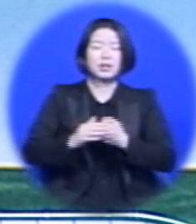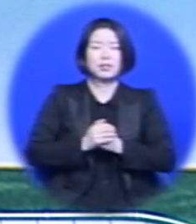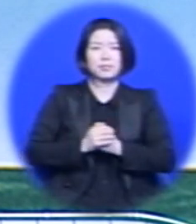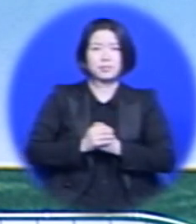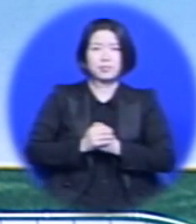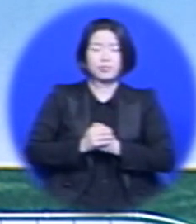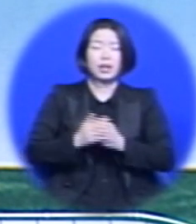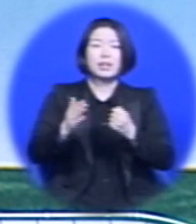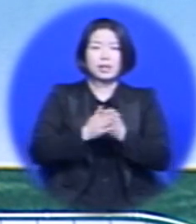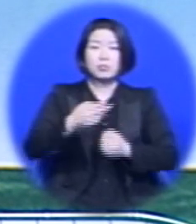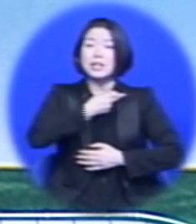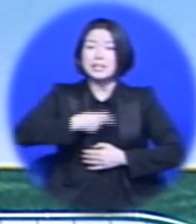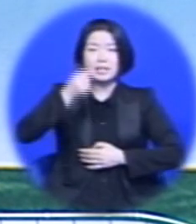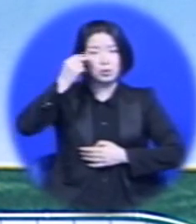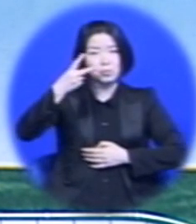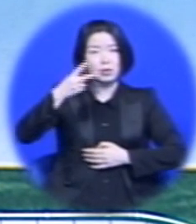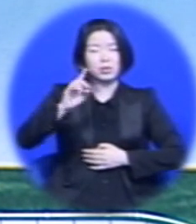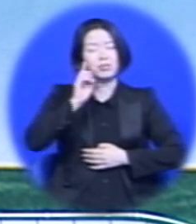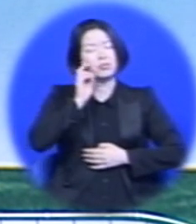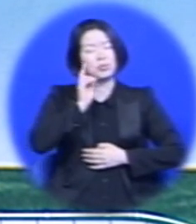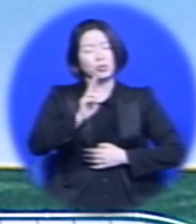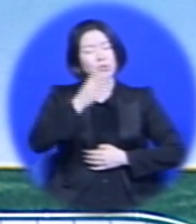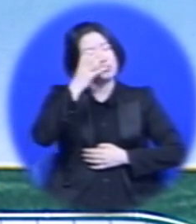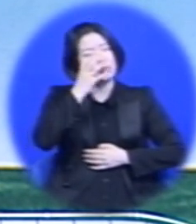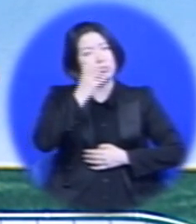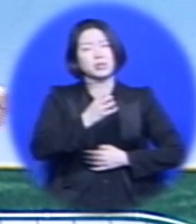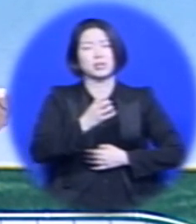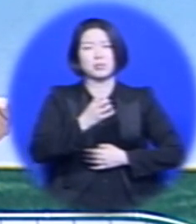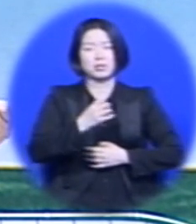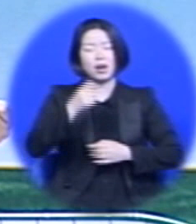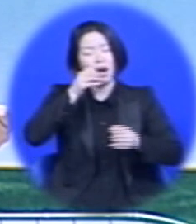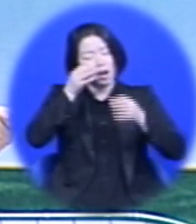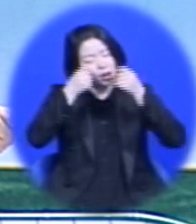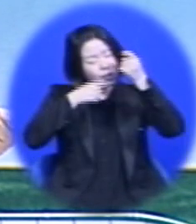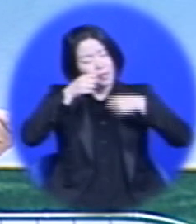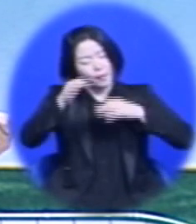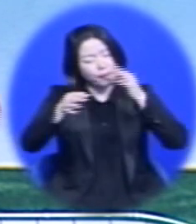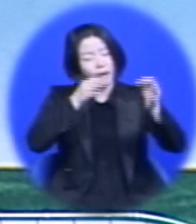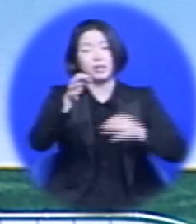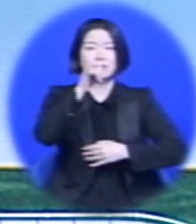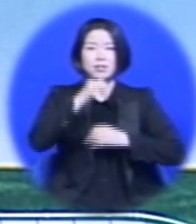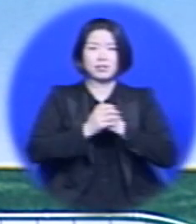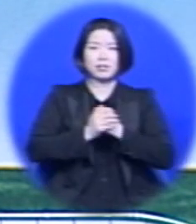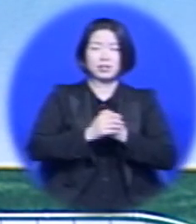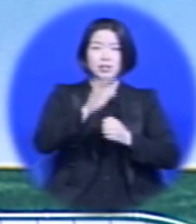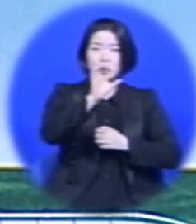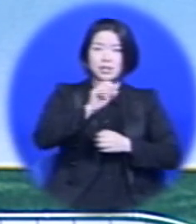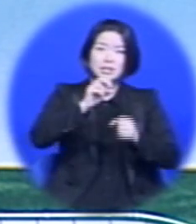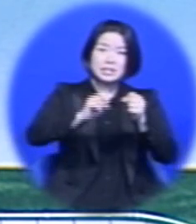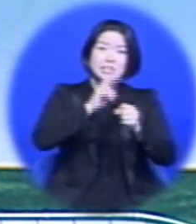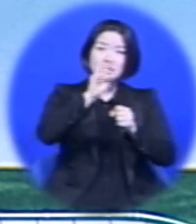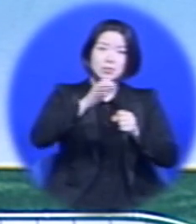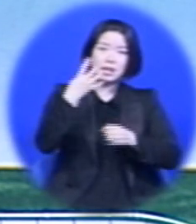그래서 사도 바울이 너무나 비참하여 울부짖었습니다 24절 아